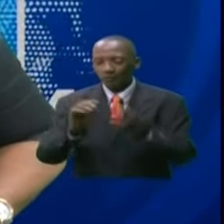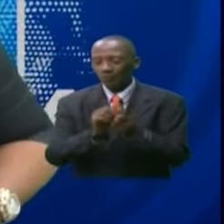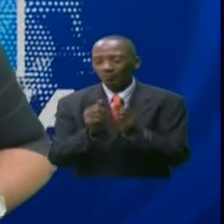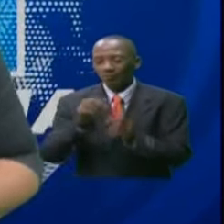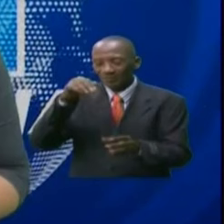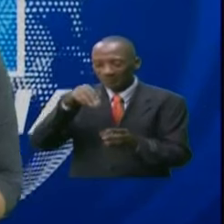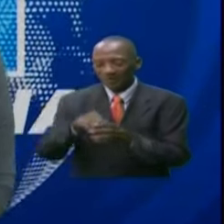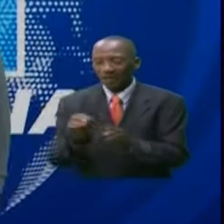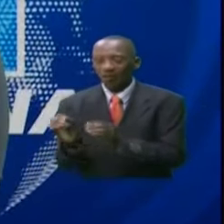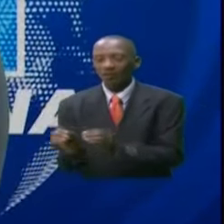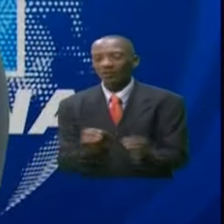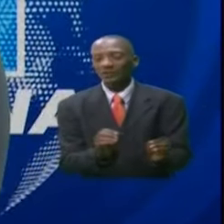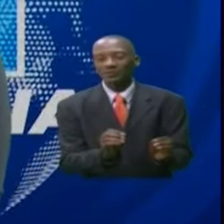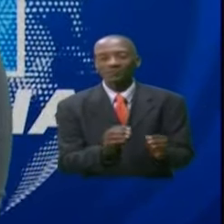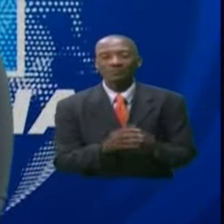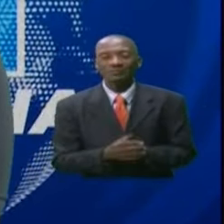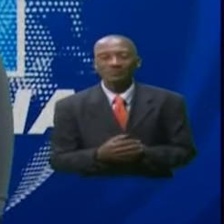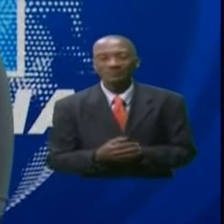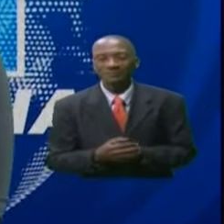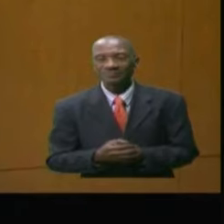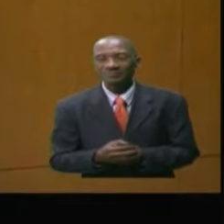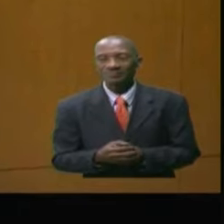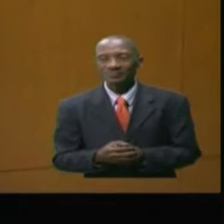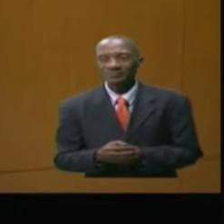Marcel Mubenga, Janine Kalinga.